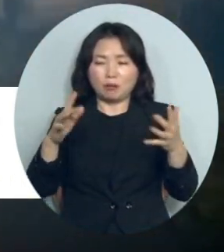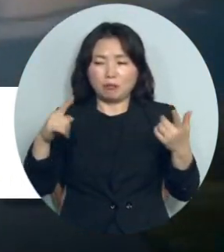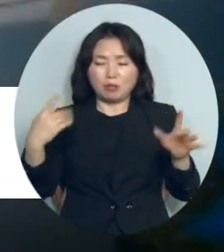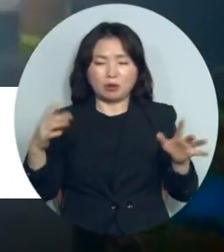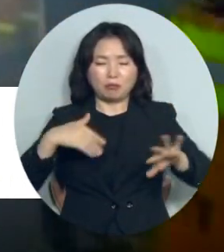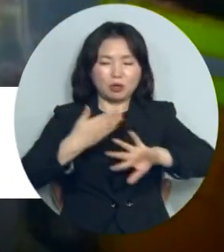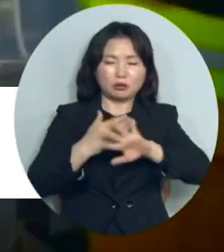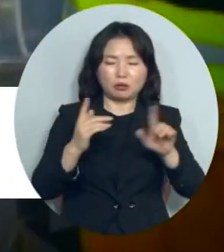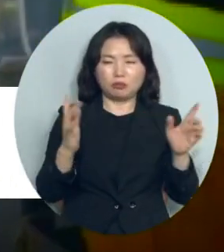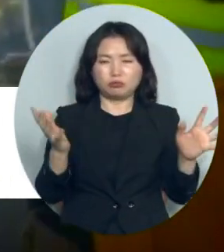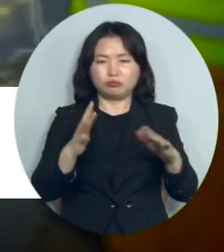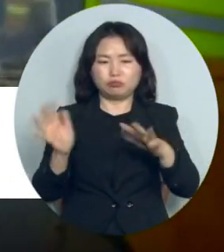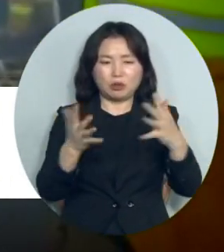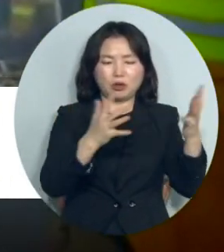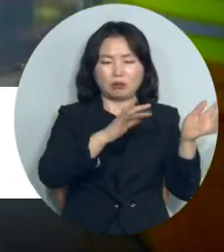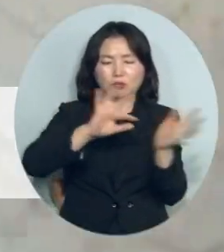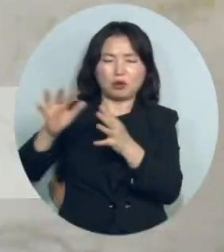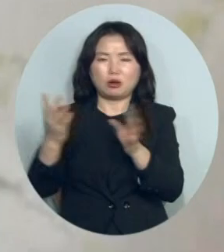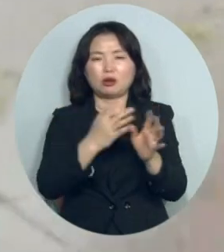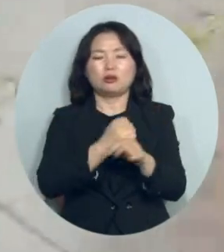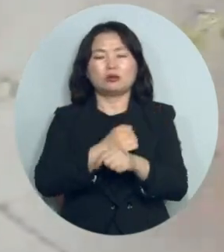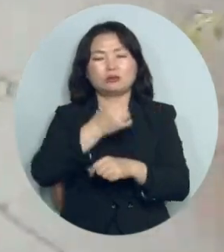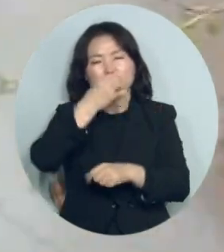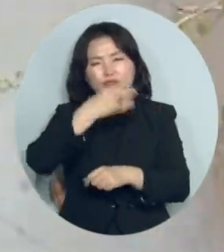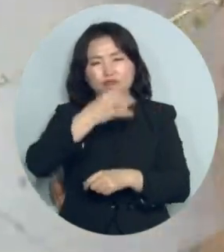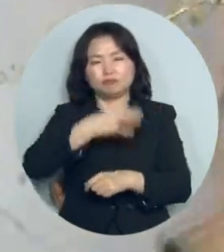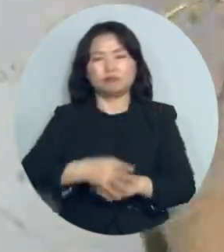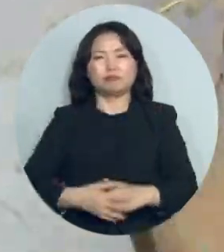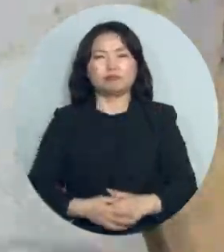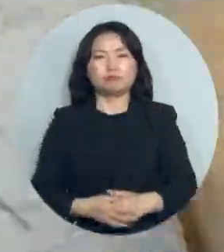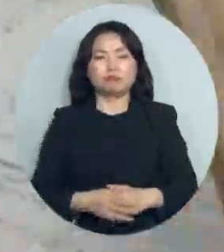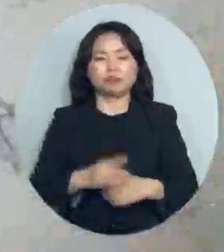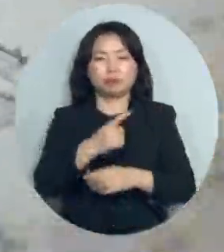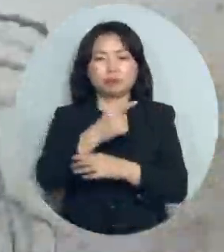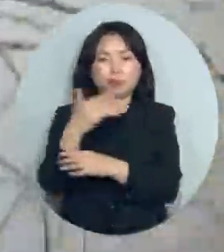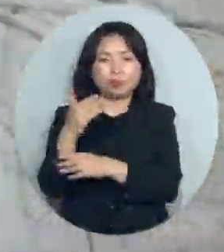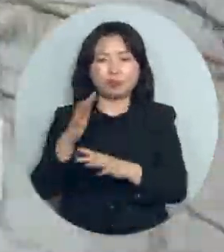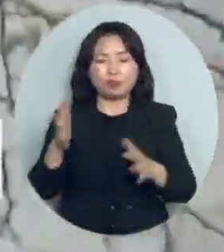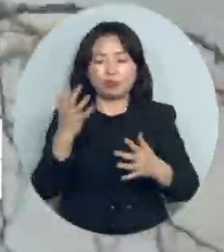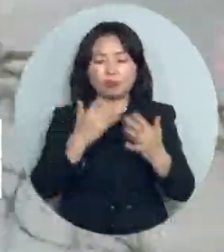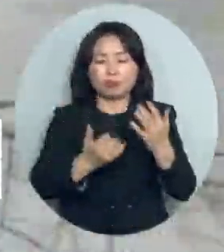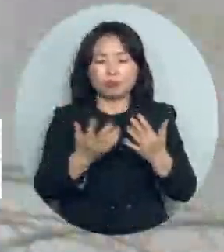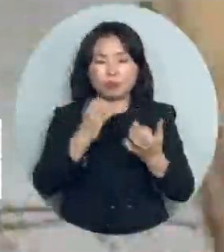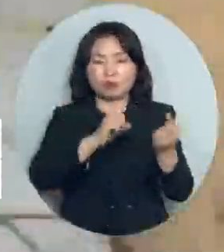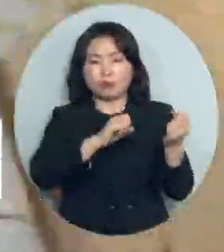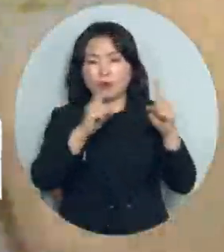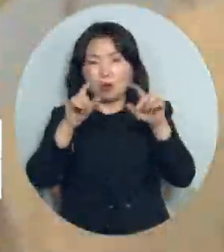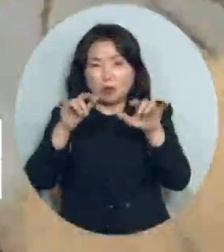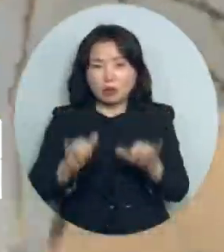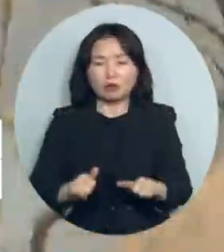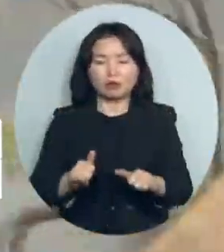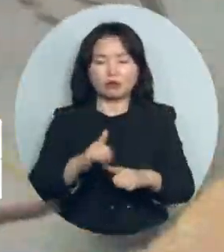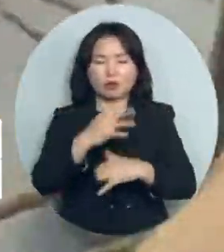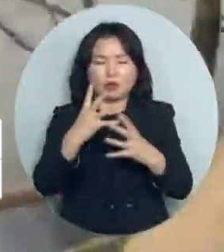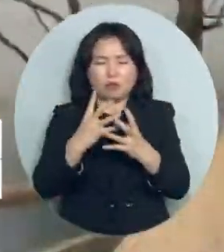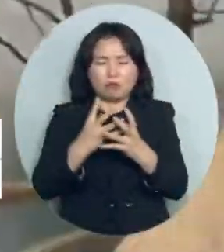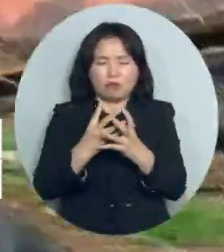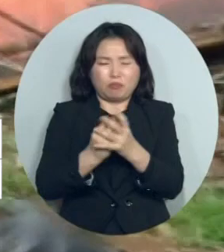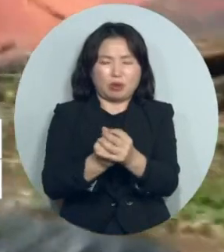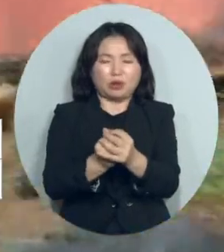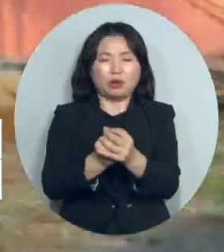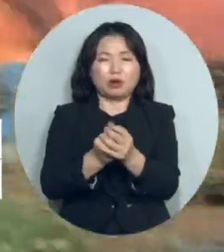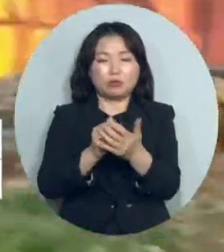가지고 쪽으로 일을 못 하더라 소방당국은 불길이 살아 나지 않도록 완전 진화 작업을 마무리한 뒤